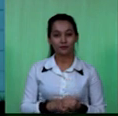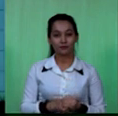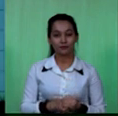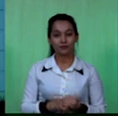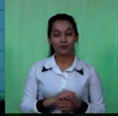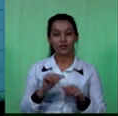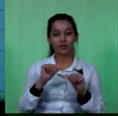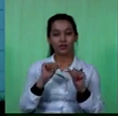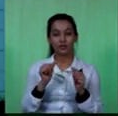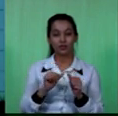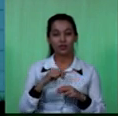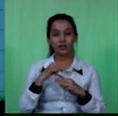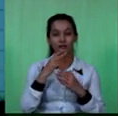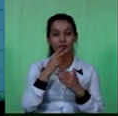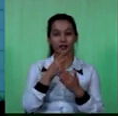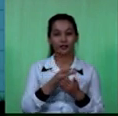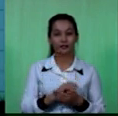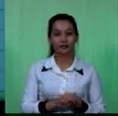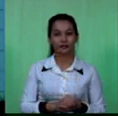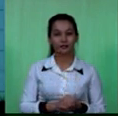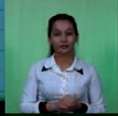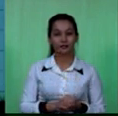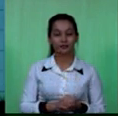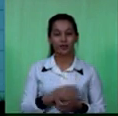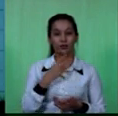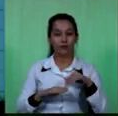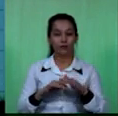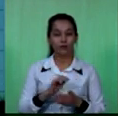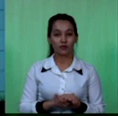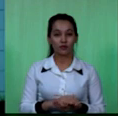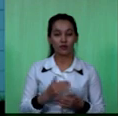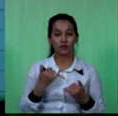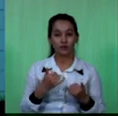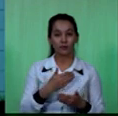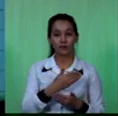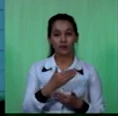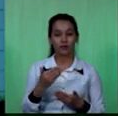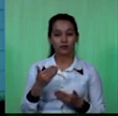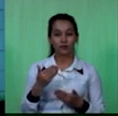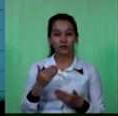Ushbu shaklga diqqatingizni qarating. Ko'ryapsizmi? Hozir men sizga